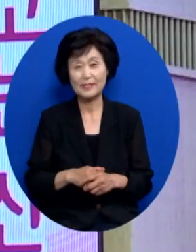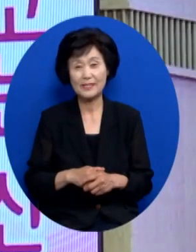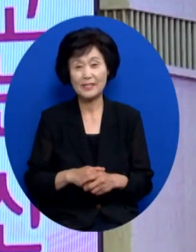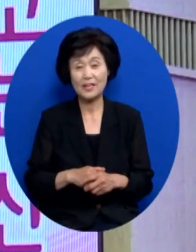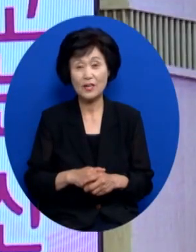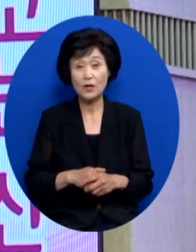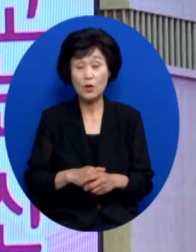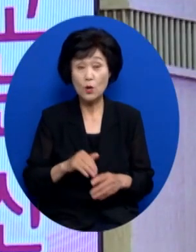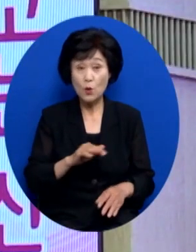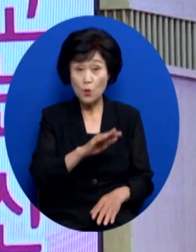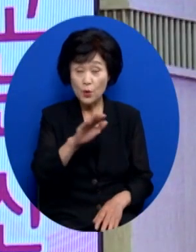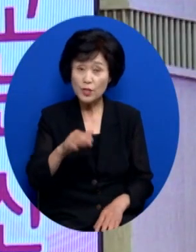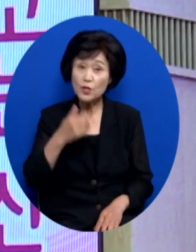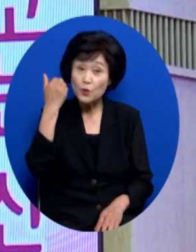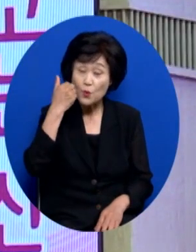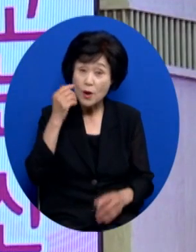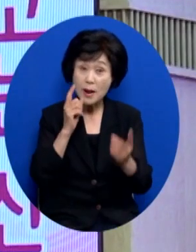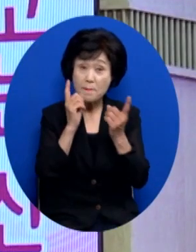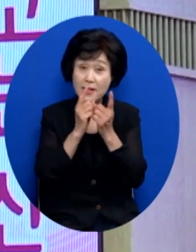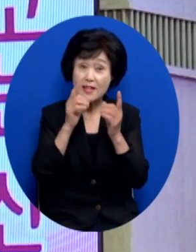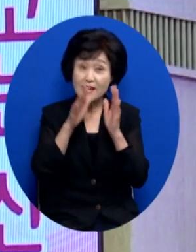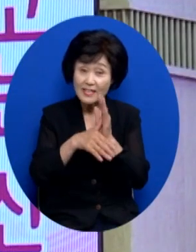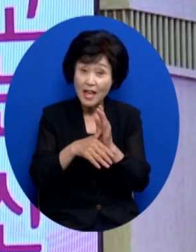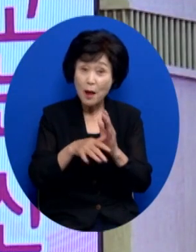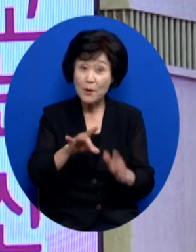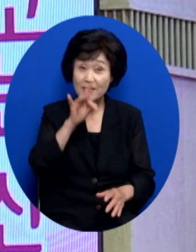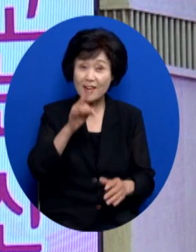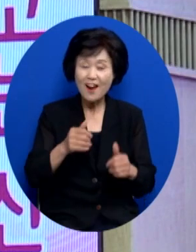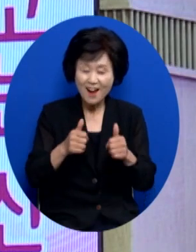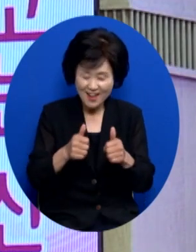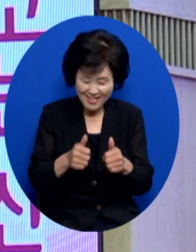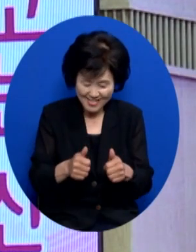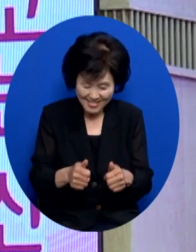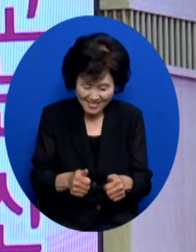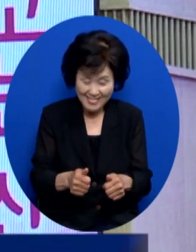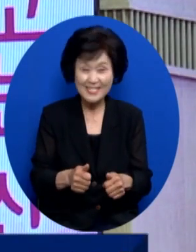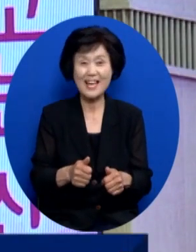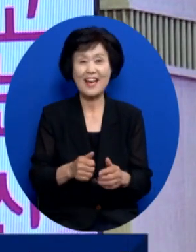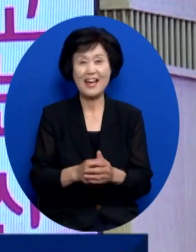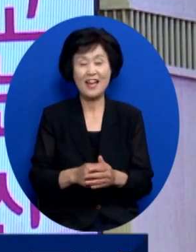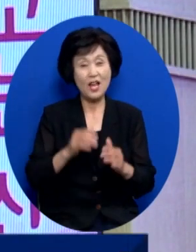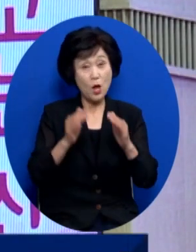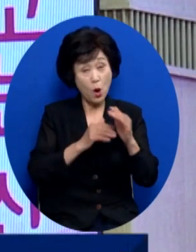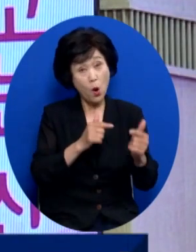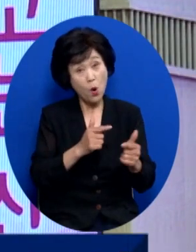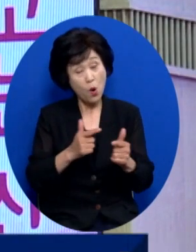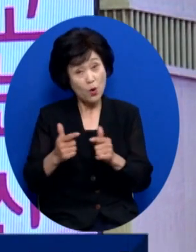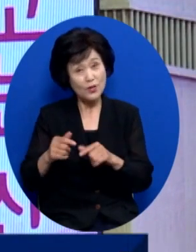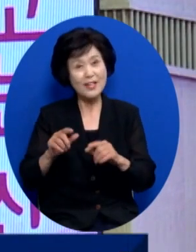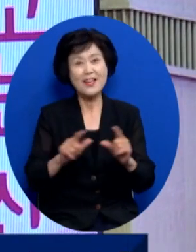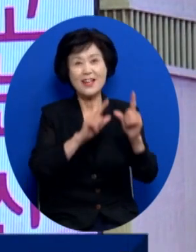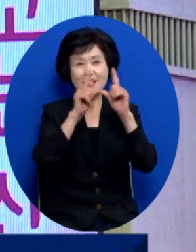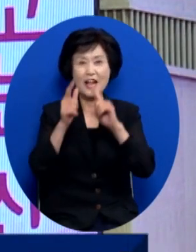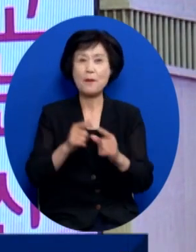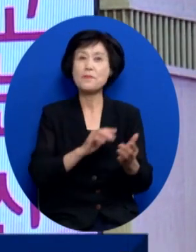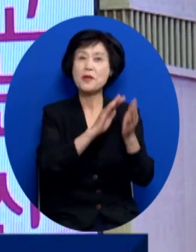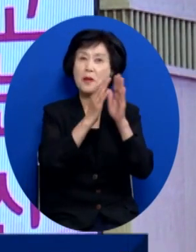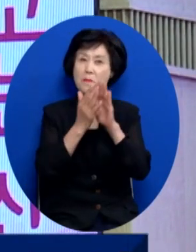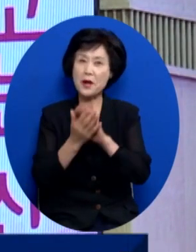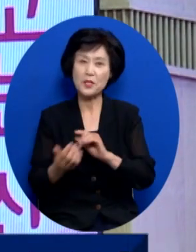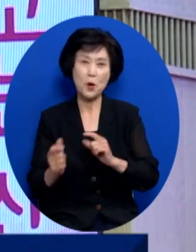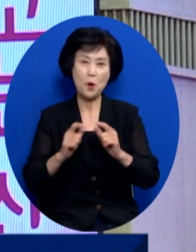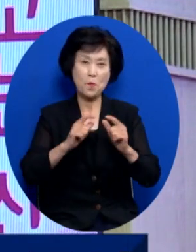우리는 누군가를 만나면 인사를 하죠. 진심을 담은 인사로 성도들의 삶이 변하고 부흥성장한 교회가